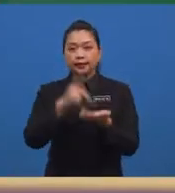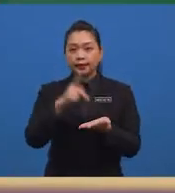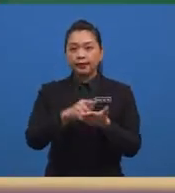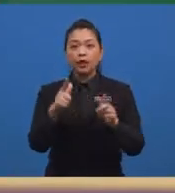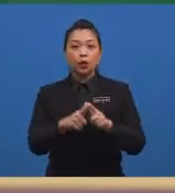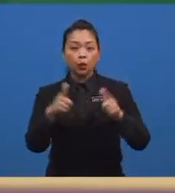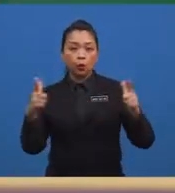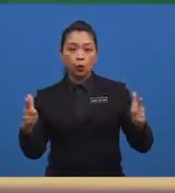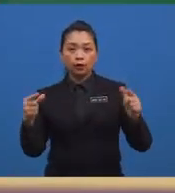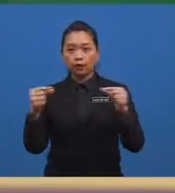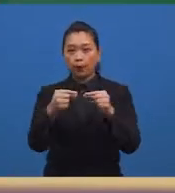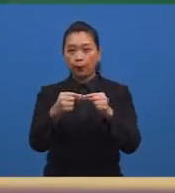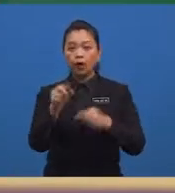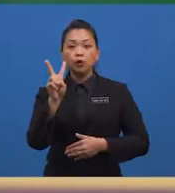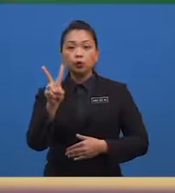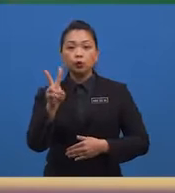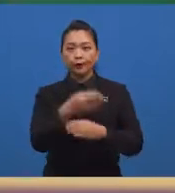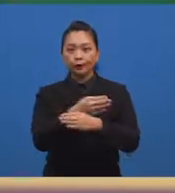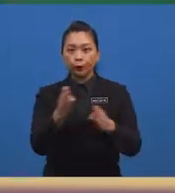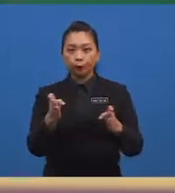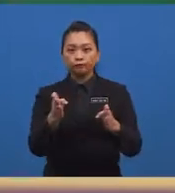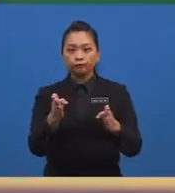luas gabungan dua bentuk pula.